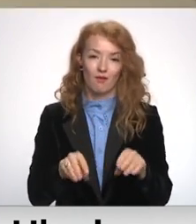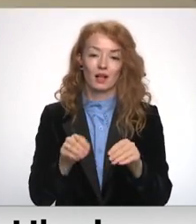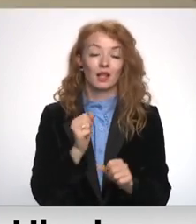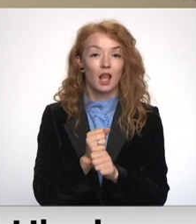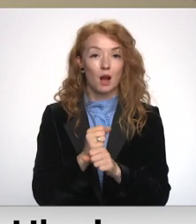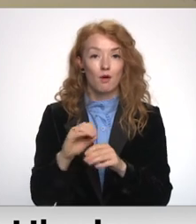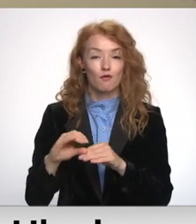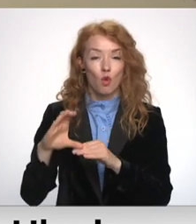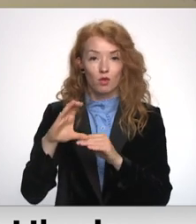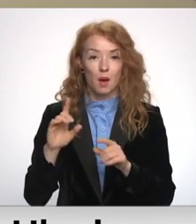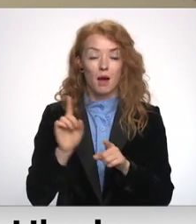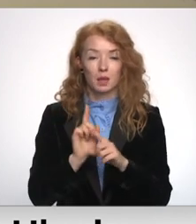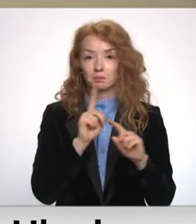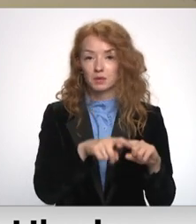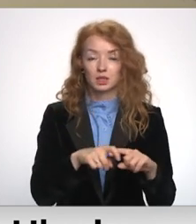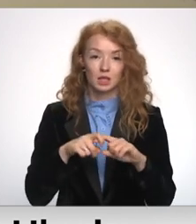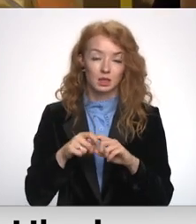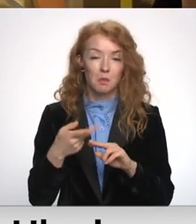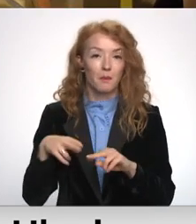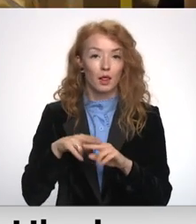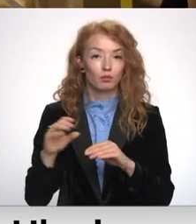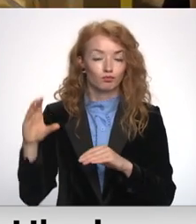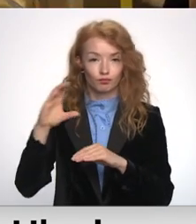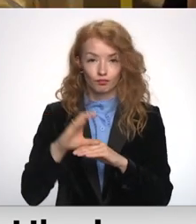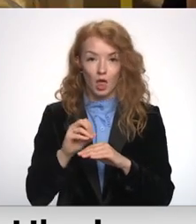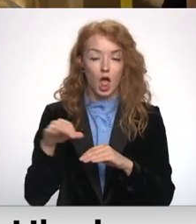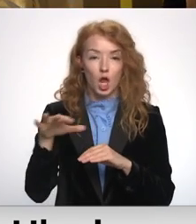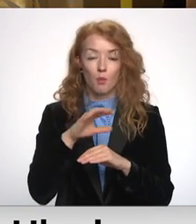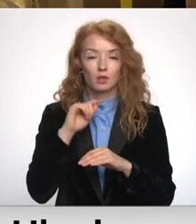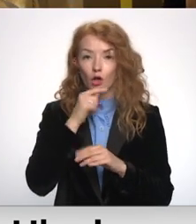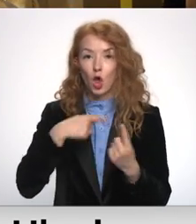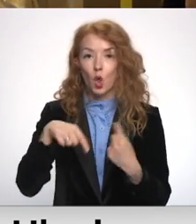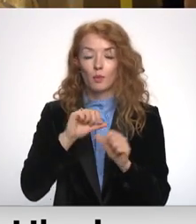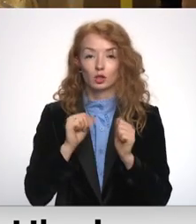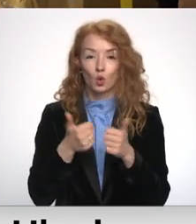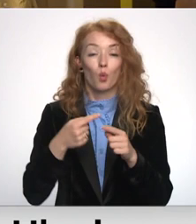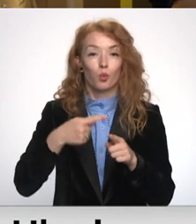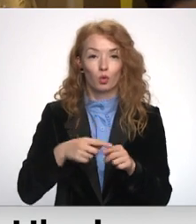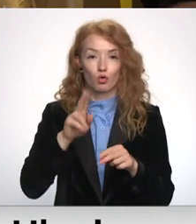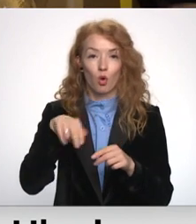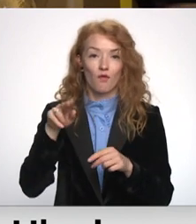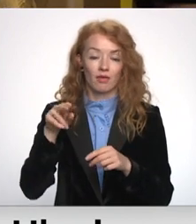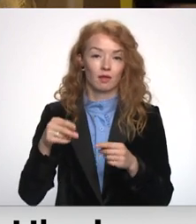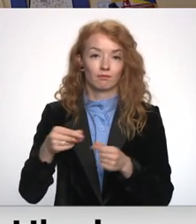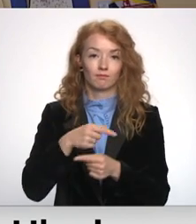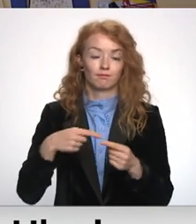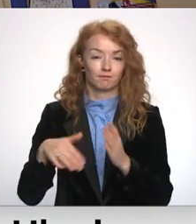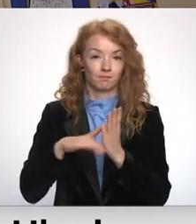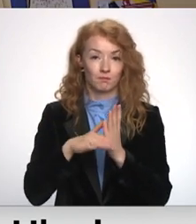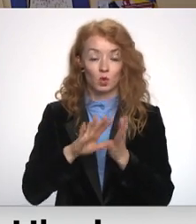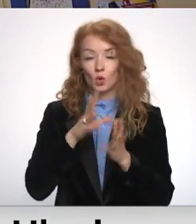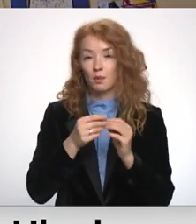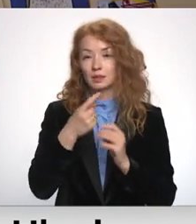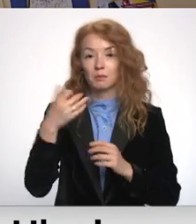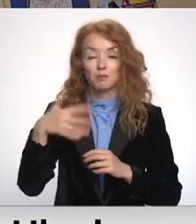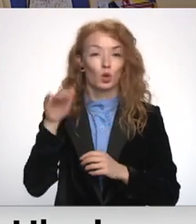fondam atvieglos nesen piesaistītais papildu finansējums no Eiropas ekonomikas zonas un Norvēģijas finanšu instrumenta. Kopumā